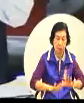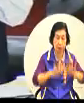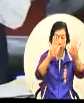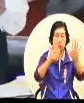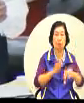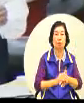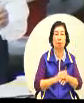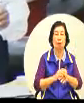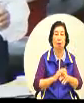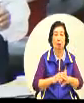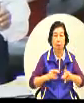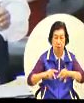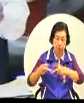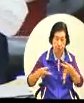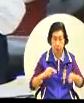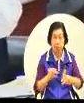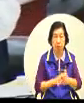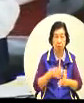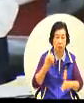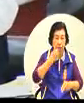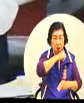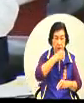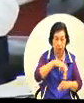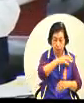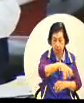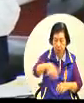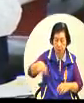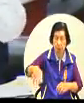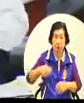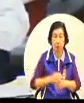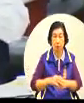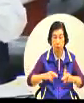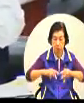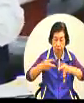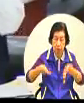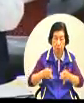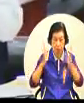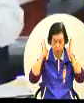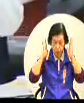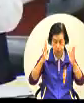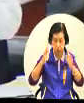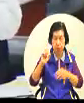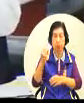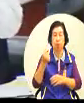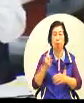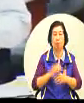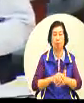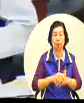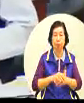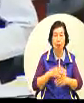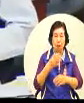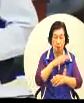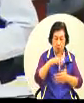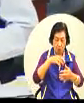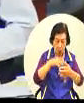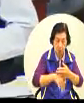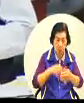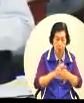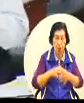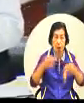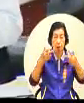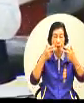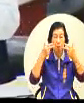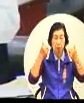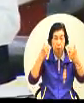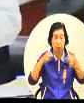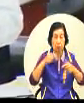台湾的任何角落都要转型正义，包括原住民族的议题。